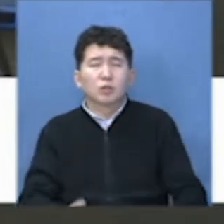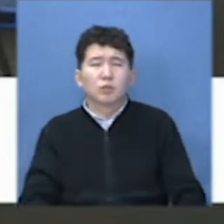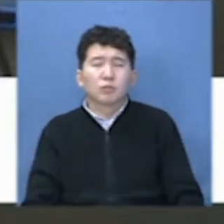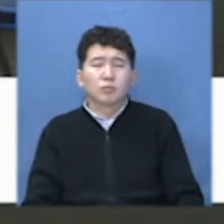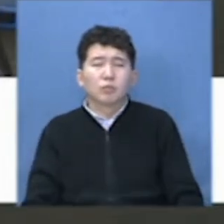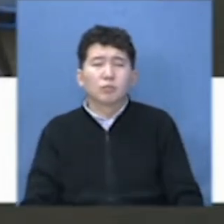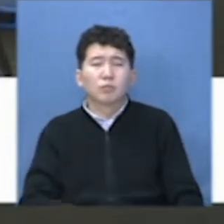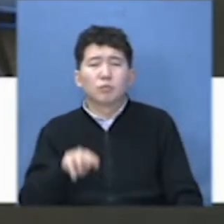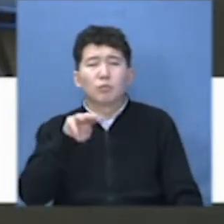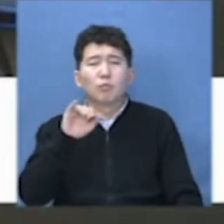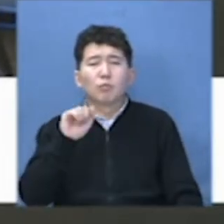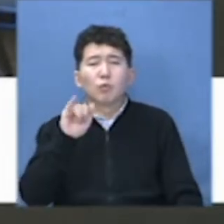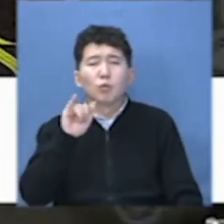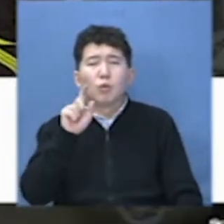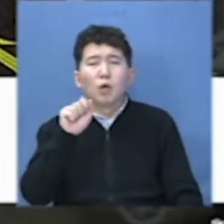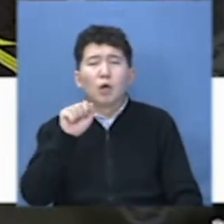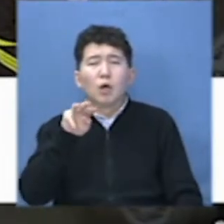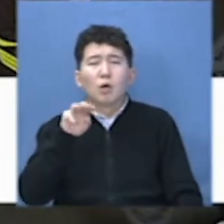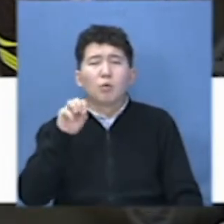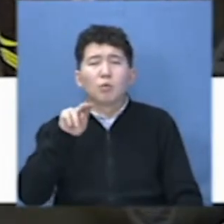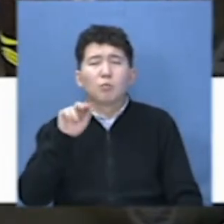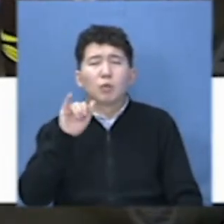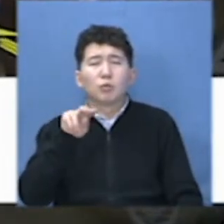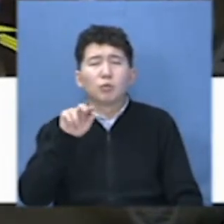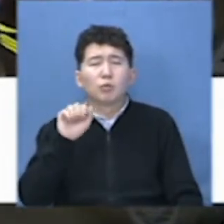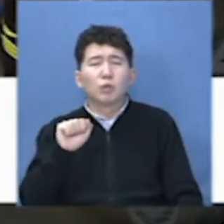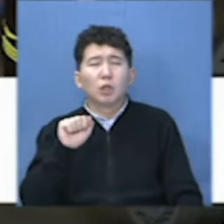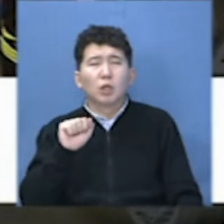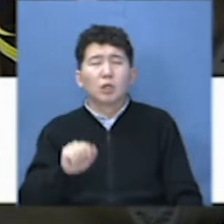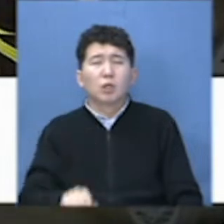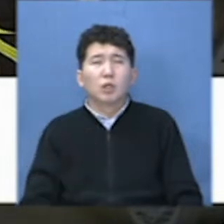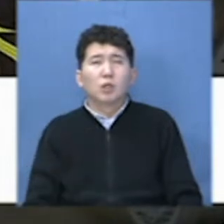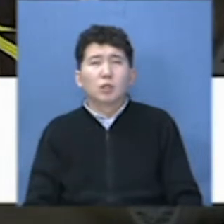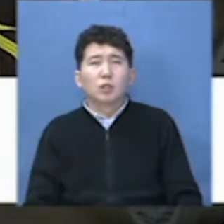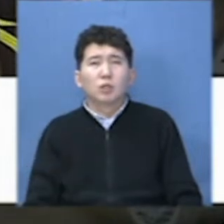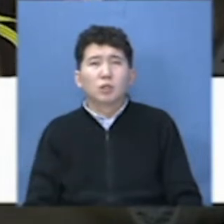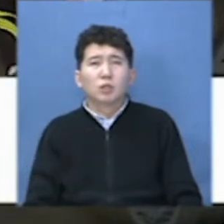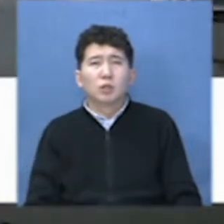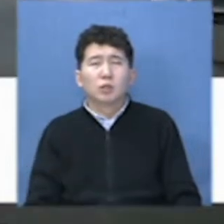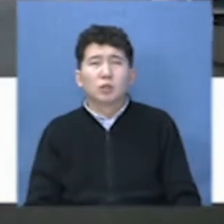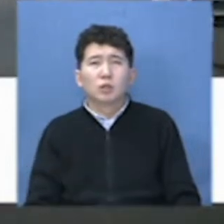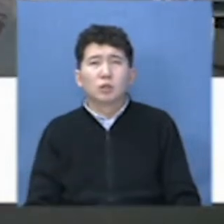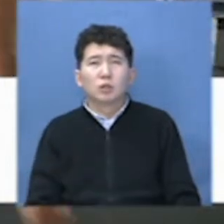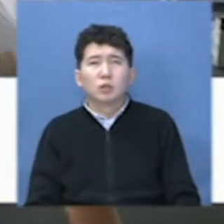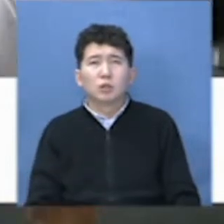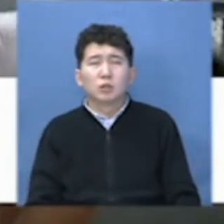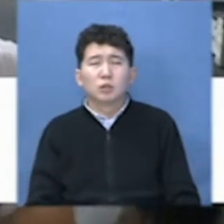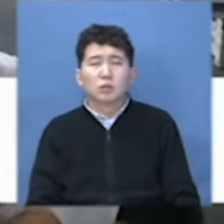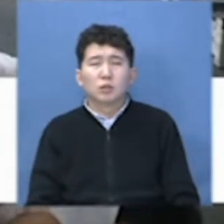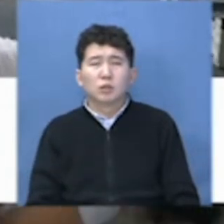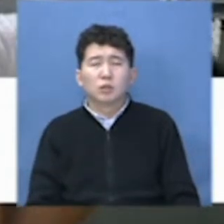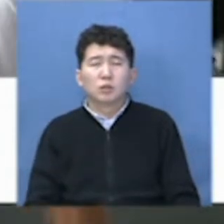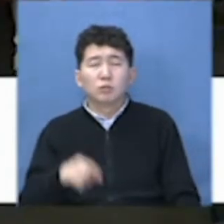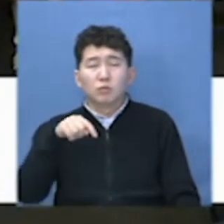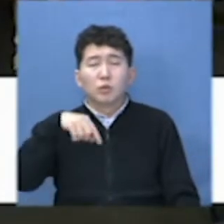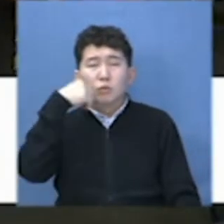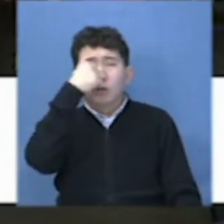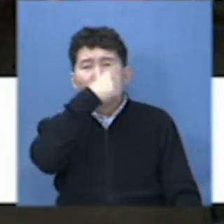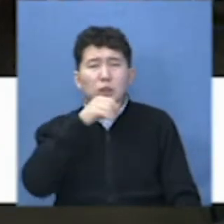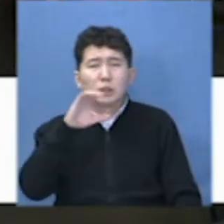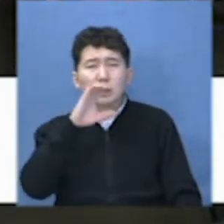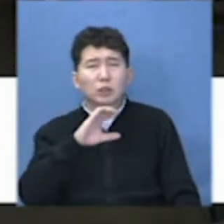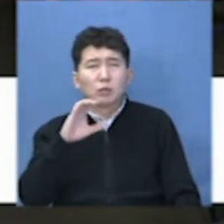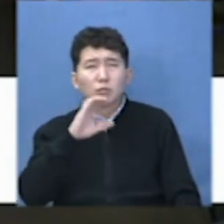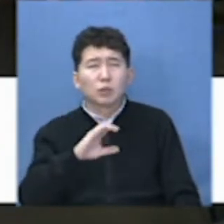жанның бірі Мұхамедолла Ағзамов. Спортпен айналысқаныма биыл 42 айында 56 жыл болды. Өзім енді көп